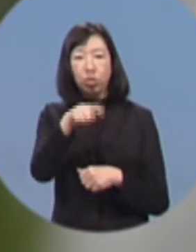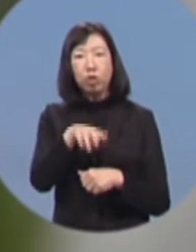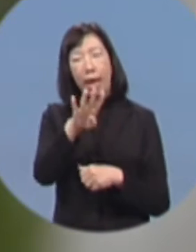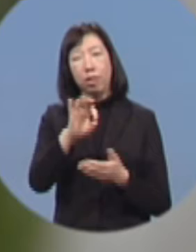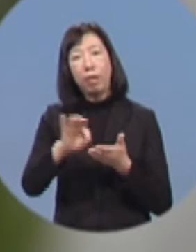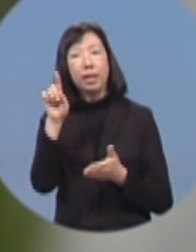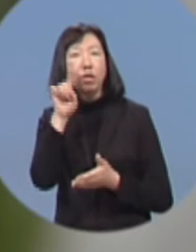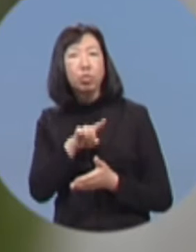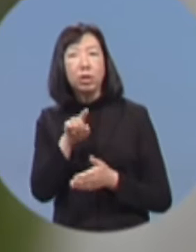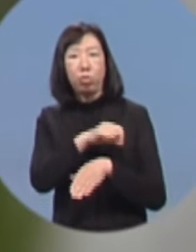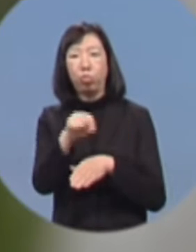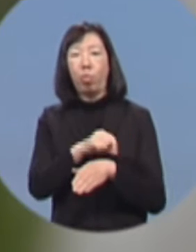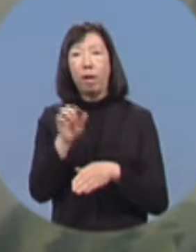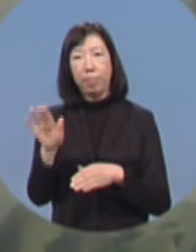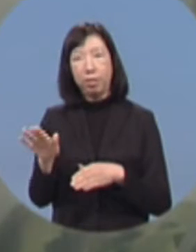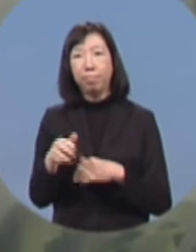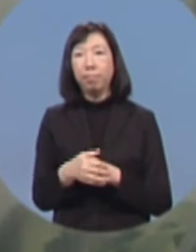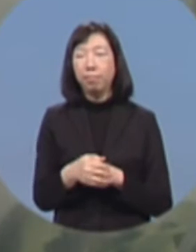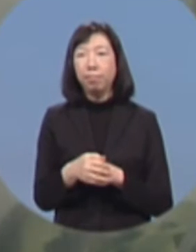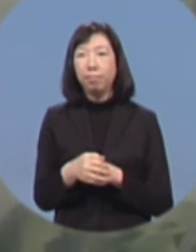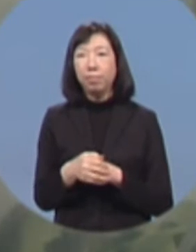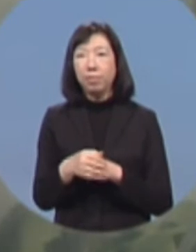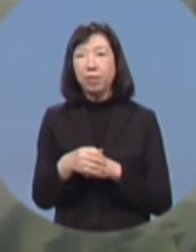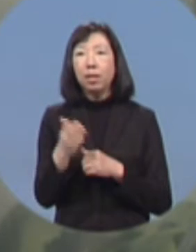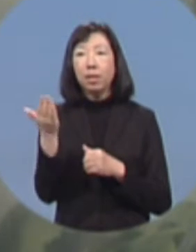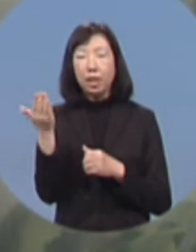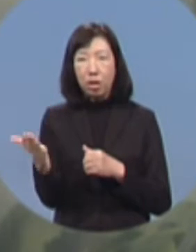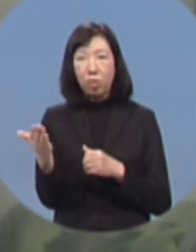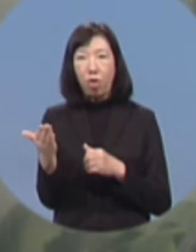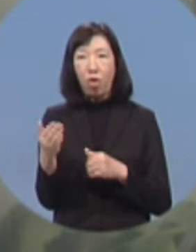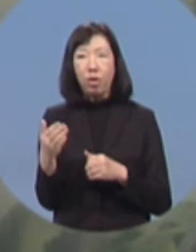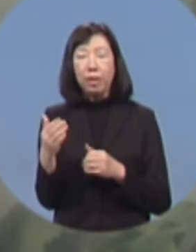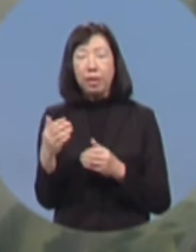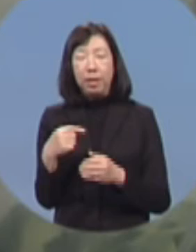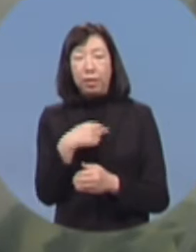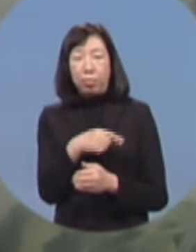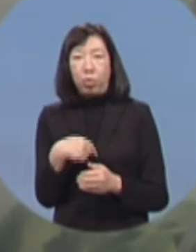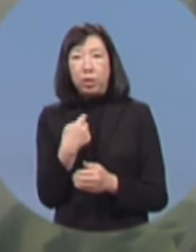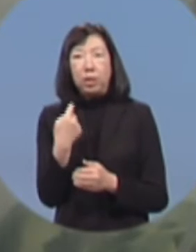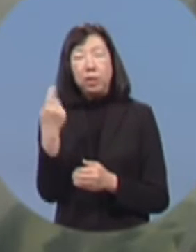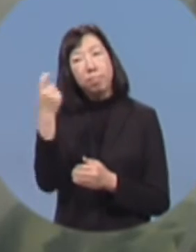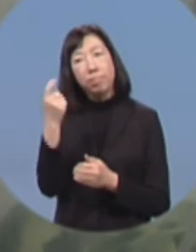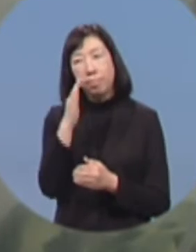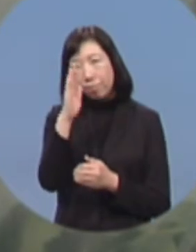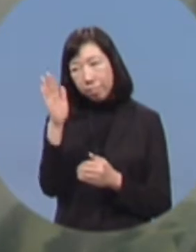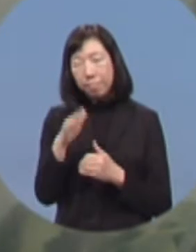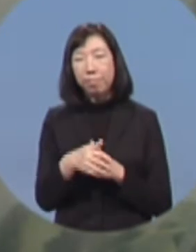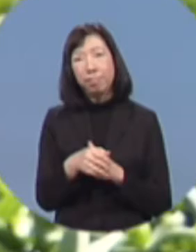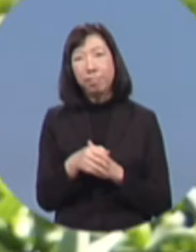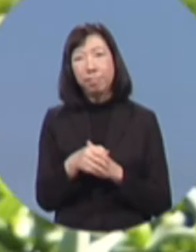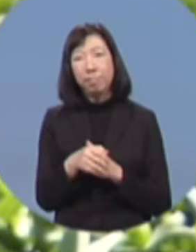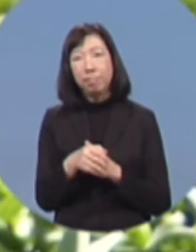すいといった特徴があります。 エビハラさんのブリリアントベルに対する思いをお聞かせいただけます